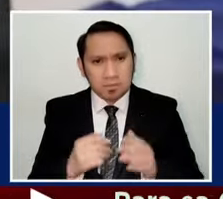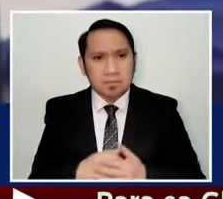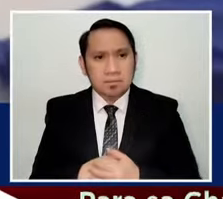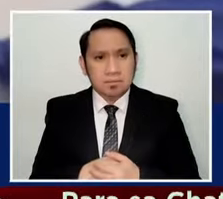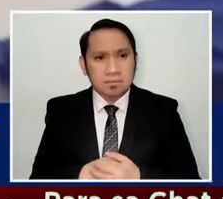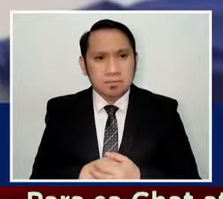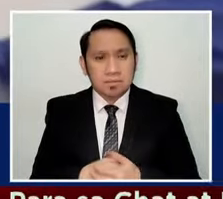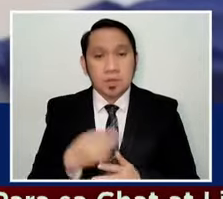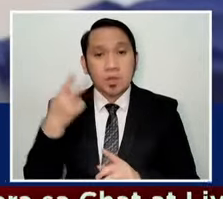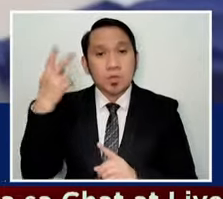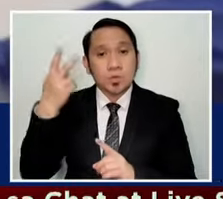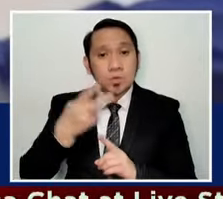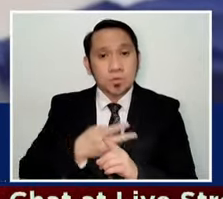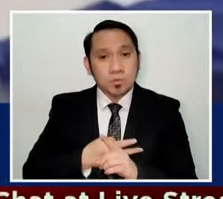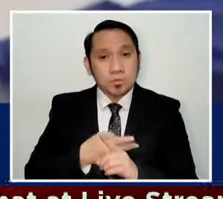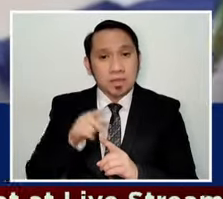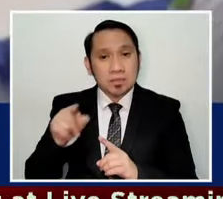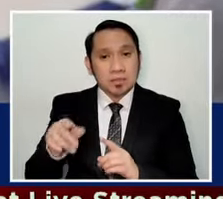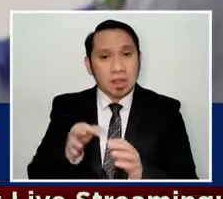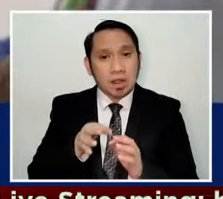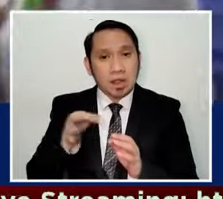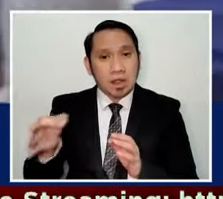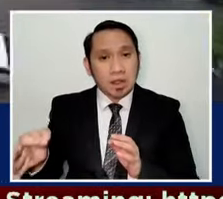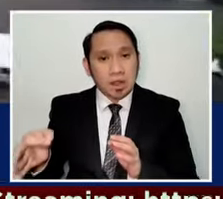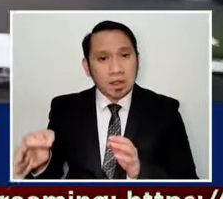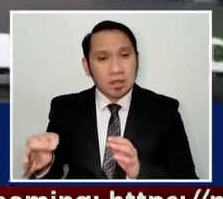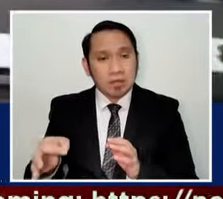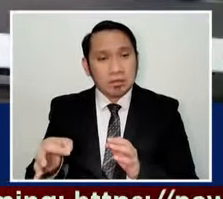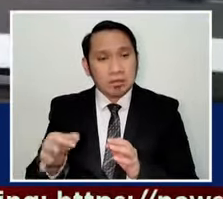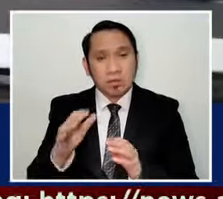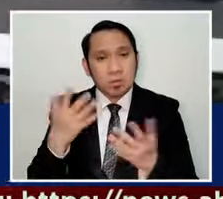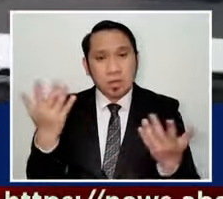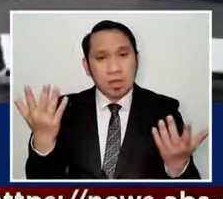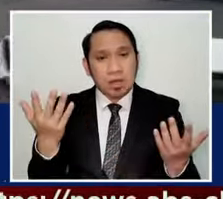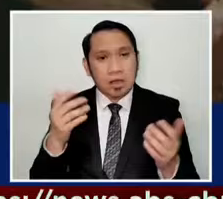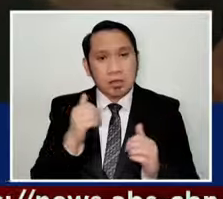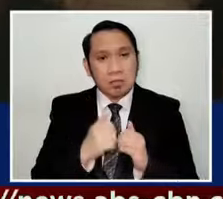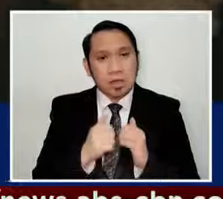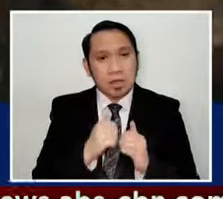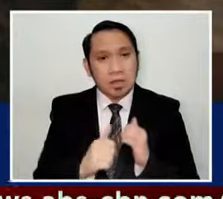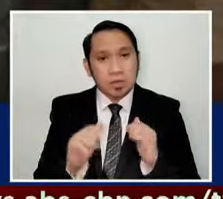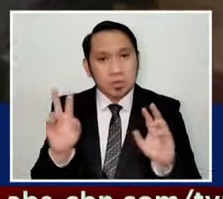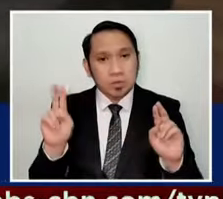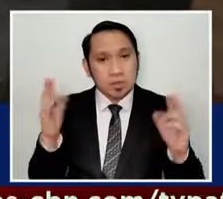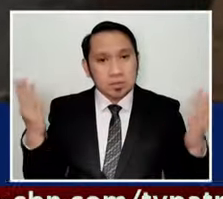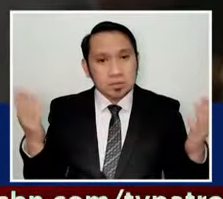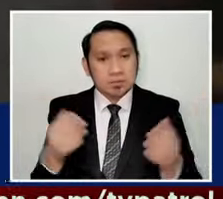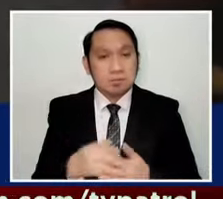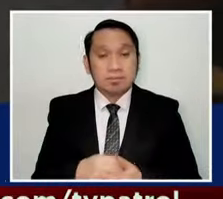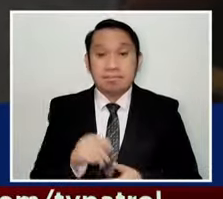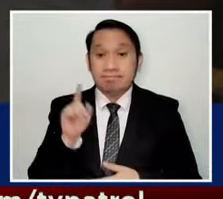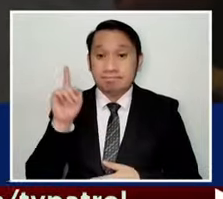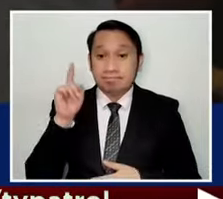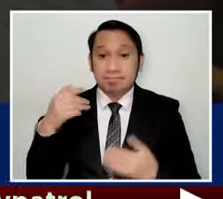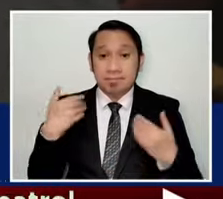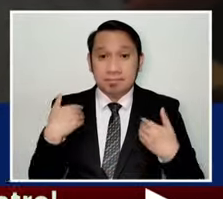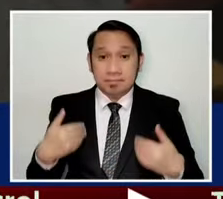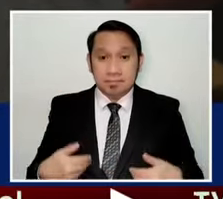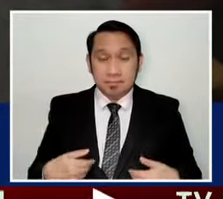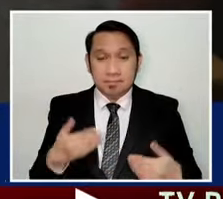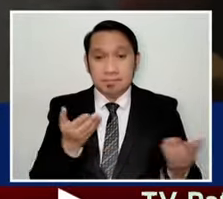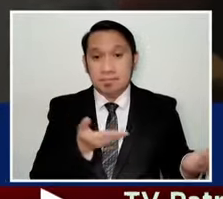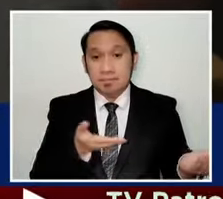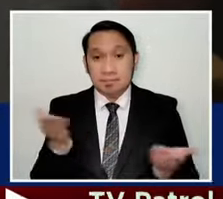Yung 2 months extension doesn't make any sense. Why? Mula sa simbahan, binalik ang labi ng gobernador sa kanilang